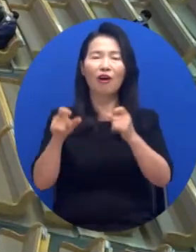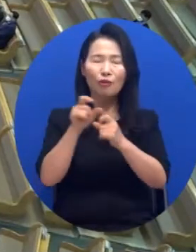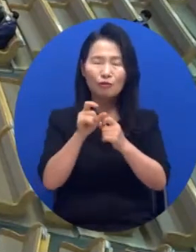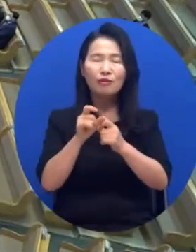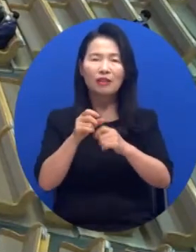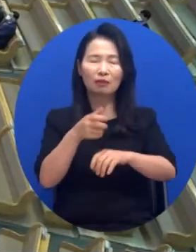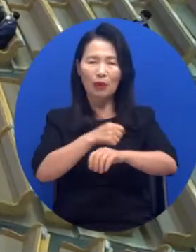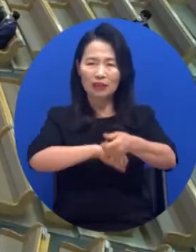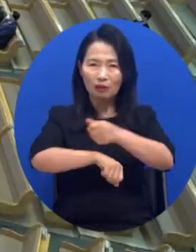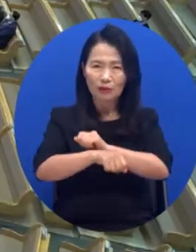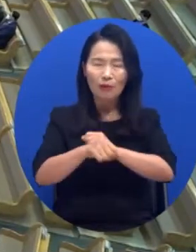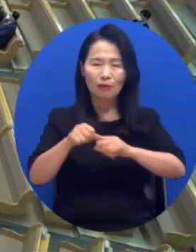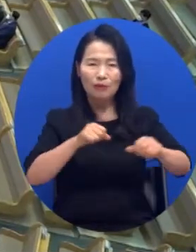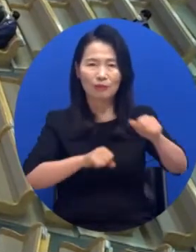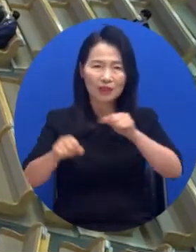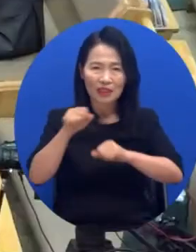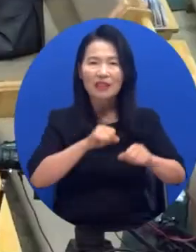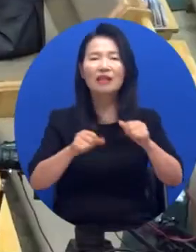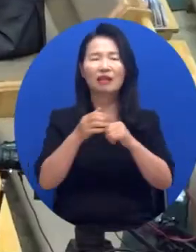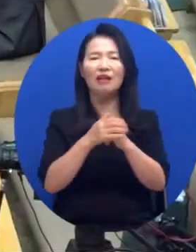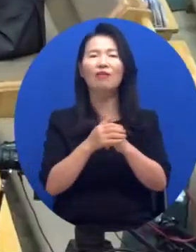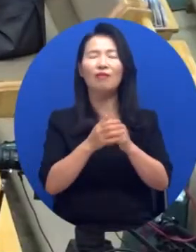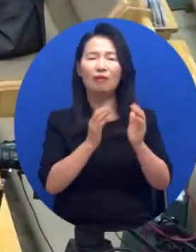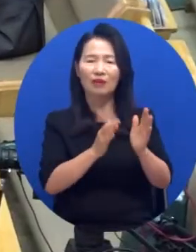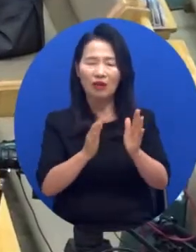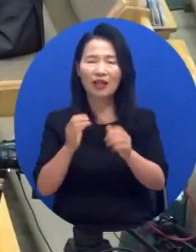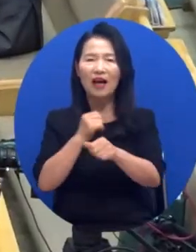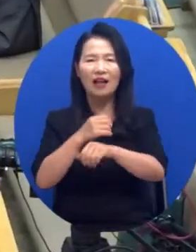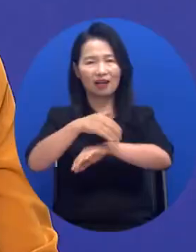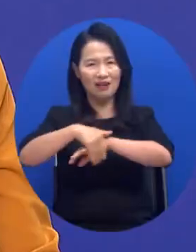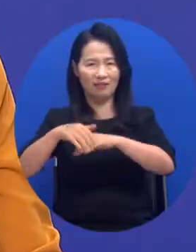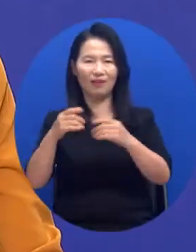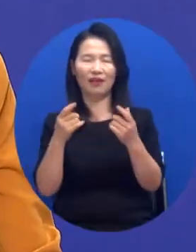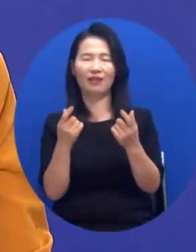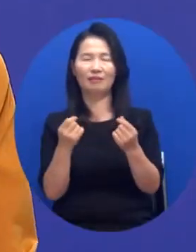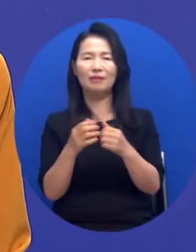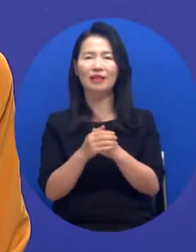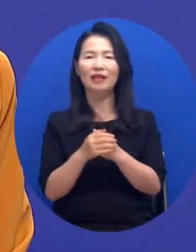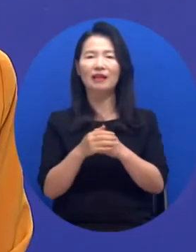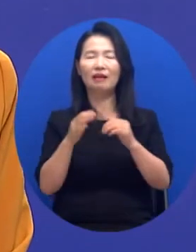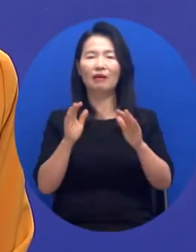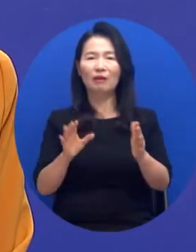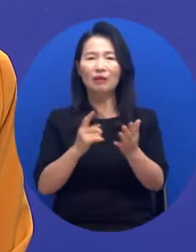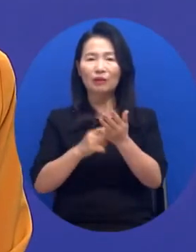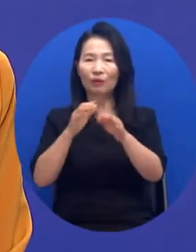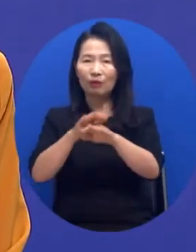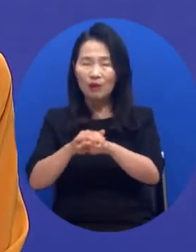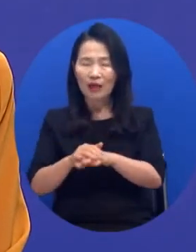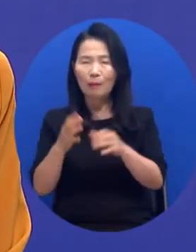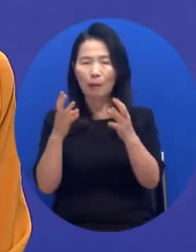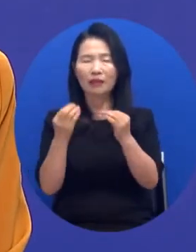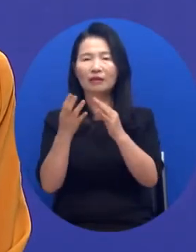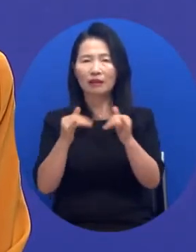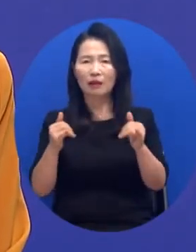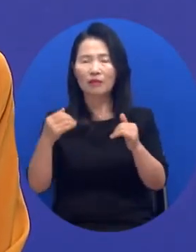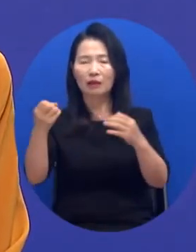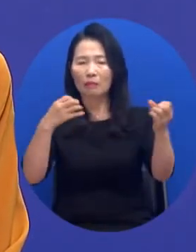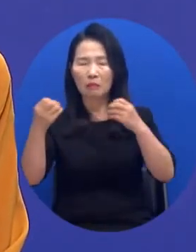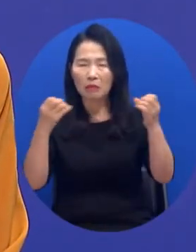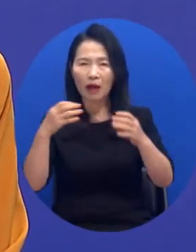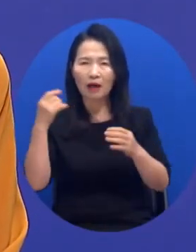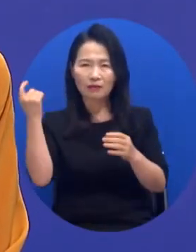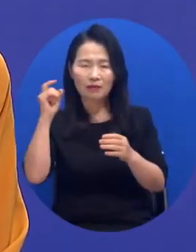참석한 안건 들을 주의깊게 처리할 것으로 보입니다 네 아무래도 이번 총회에서는 가수 의견을 듣는 게 어려웠기 때문에 새로운